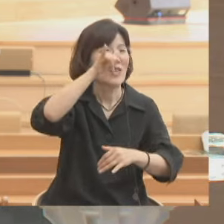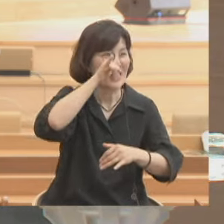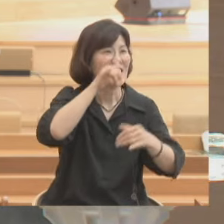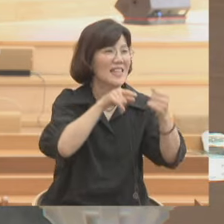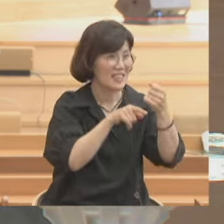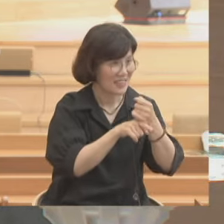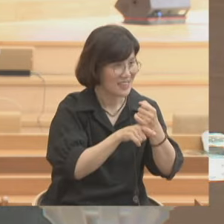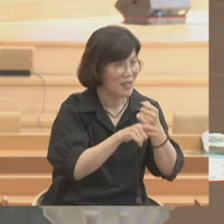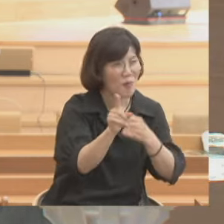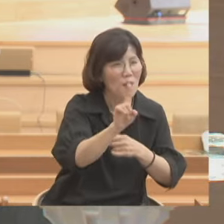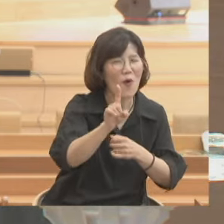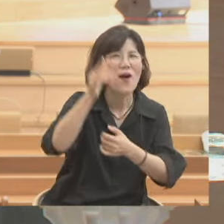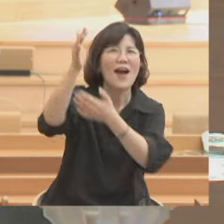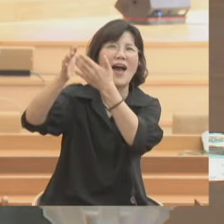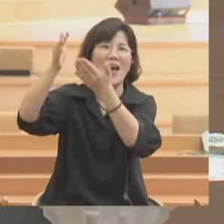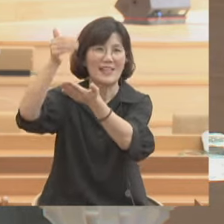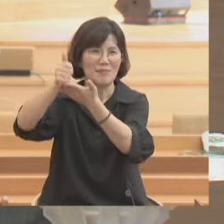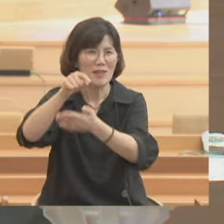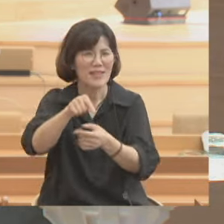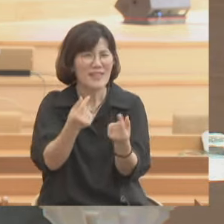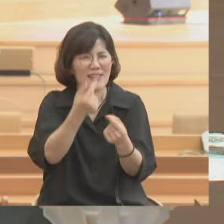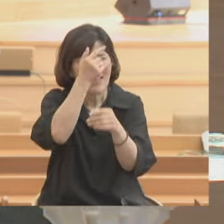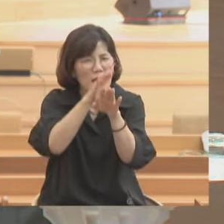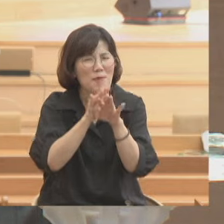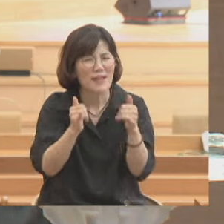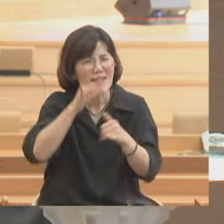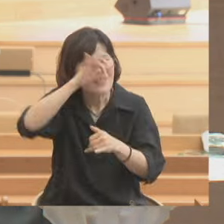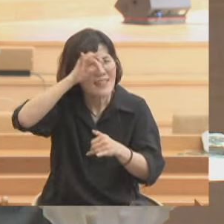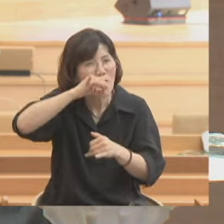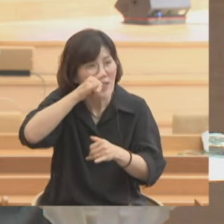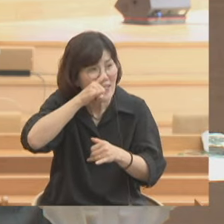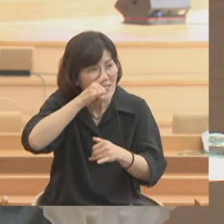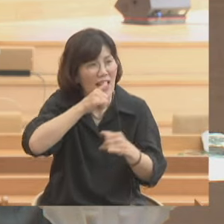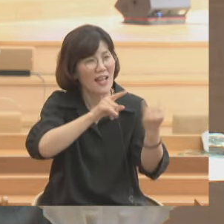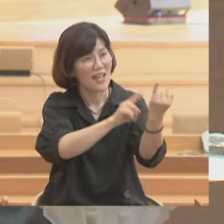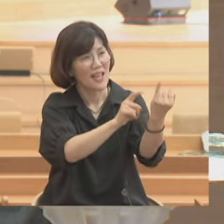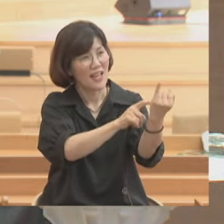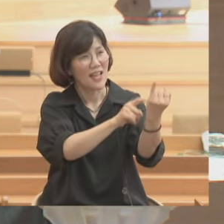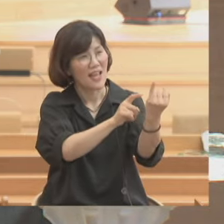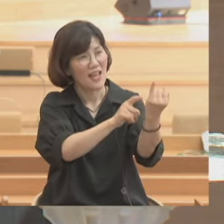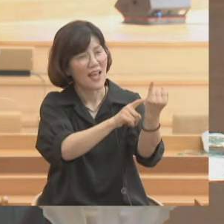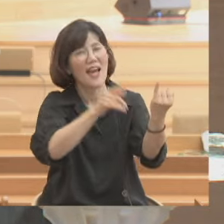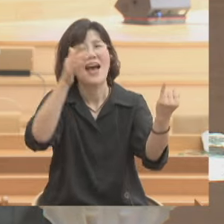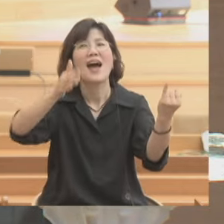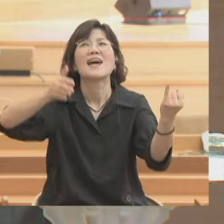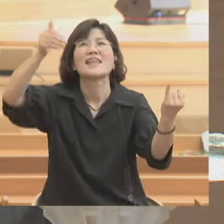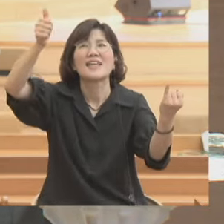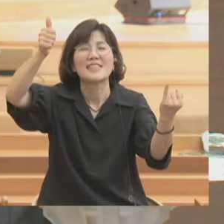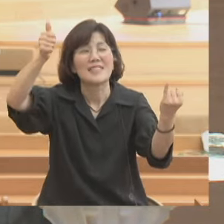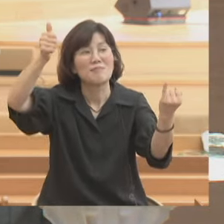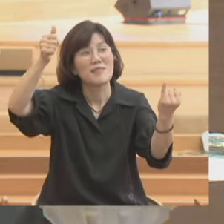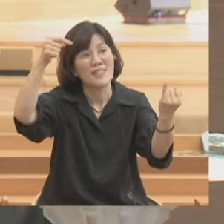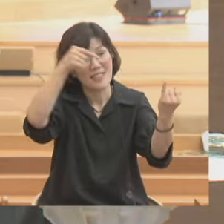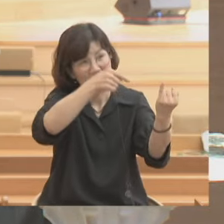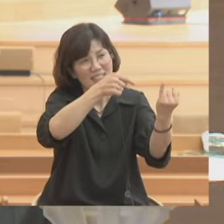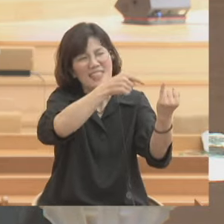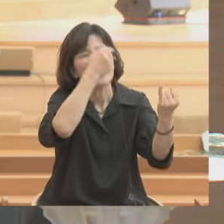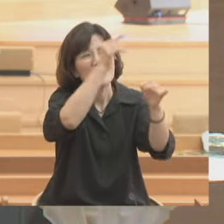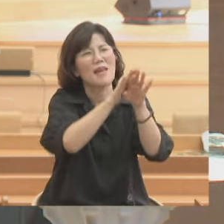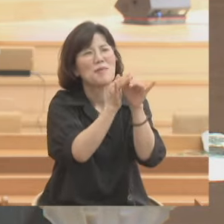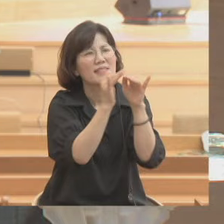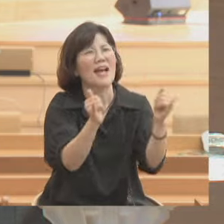말이에요? 하나님께서 이렇게 예배하는 자를 찾는다 그 말은 네가 하나님이 찾으시는